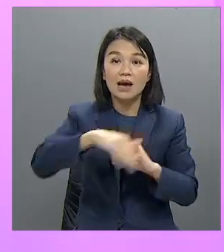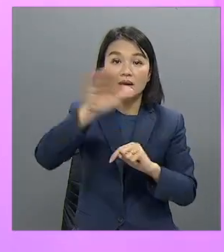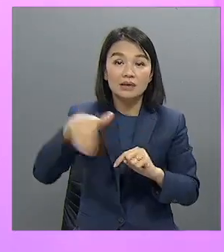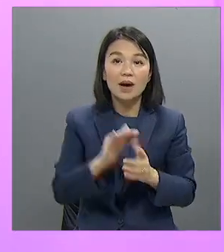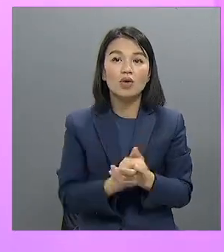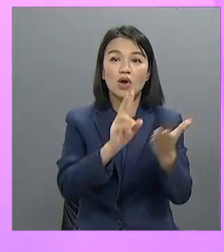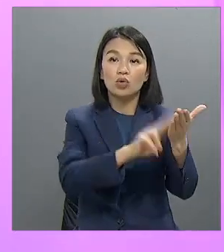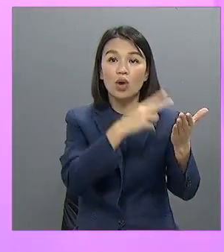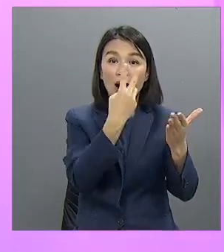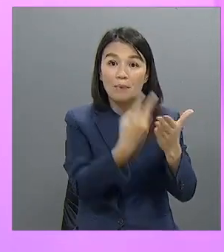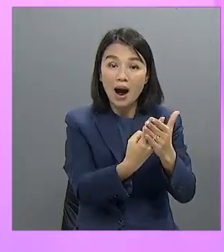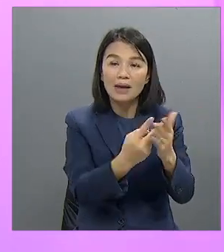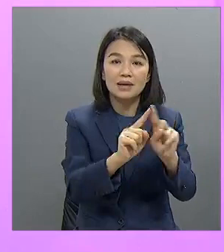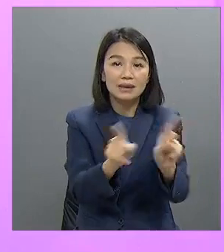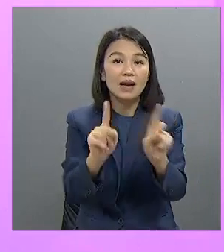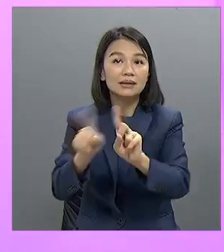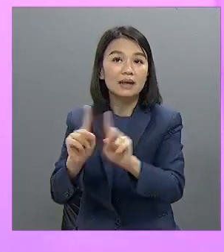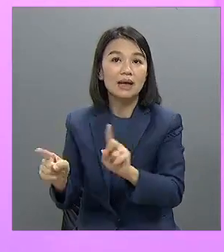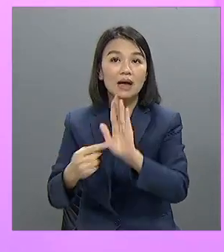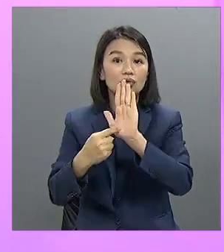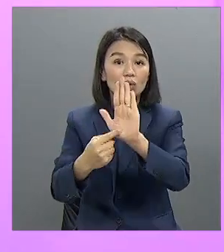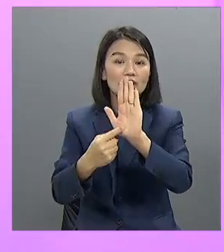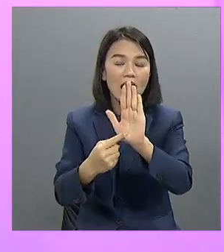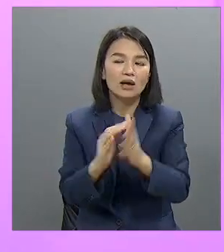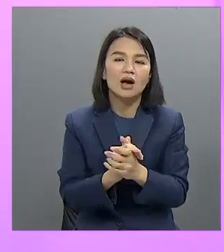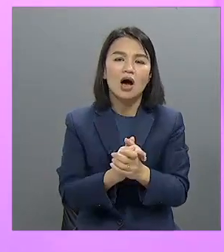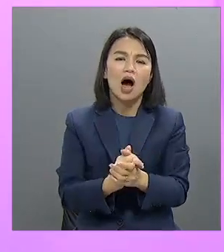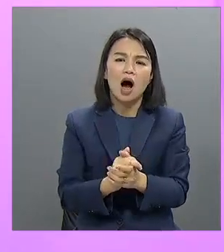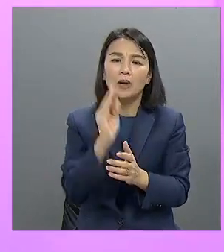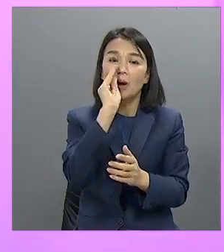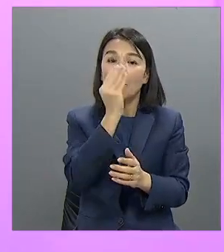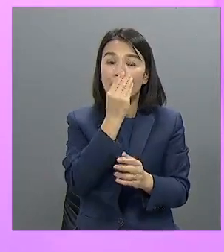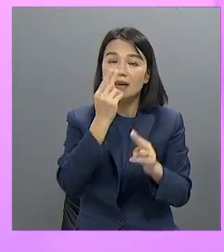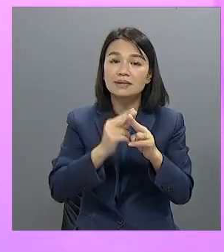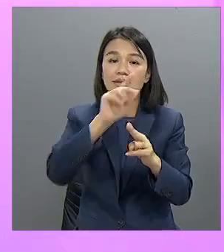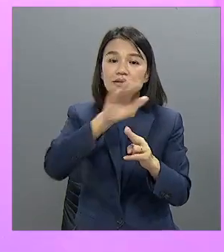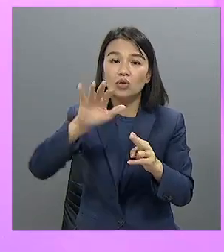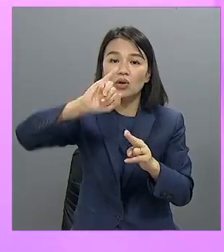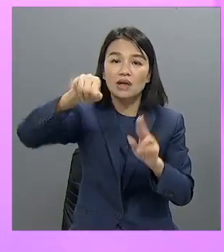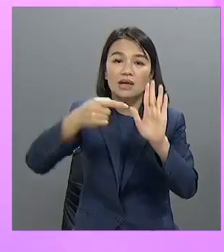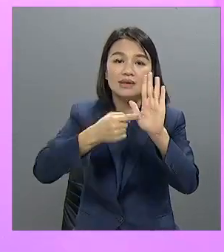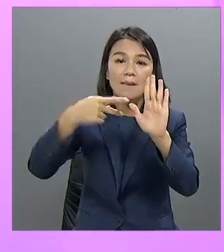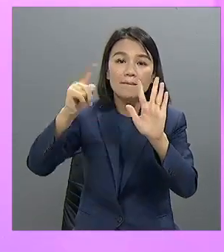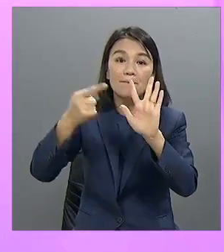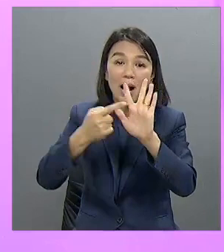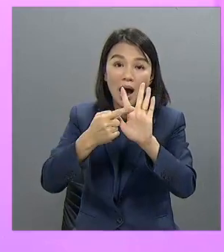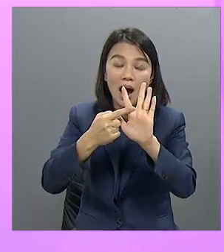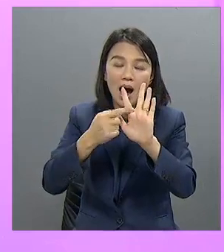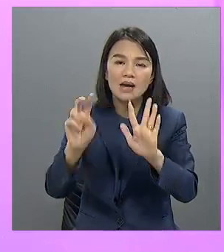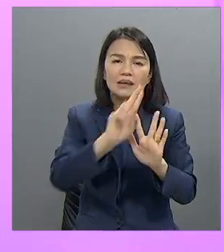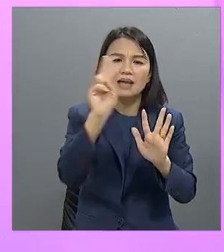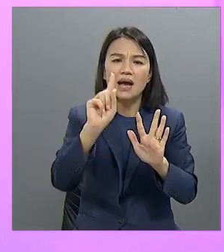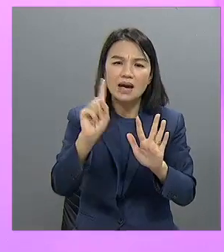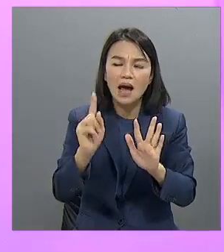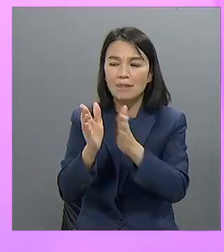ลักษณ์ที่ต่างกันอย่างดอกจำปาค่ะเป็นดอกไม้ที่คนส่วนใหญ่เนี่ยจะนำมาใช้เป็นเครื่องสักการะบูชาจะพาคุณผู้ช